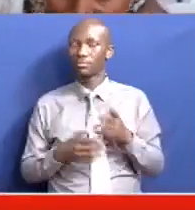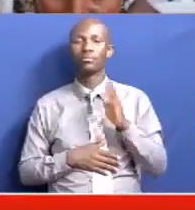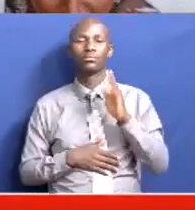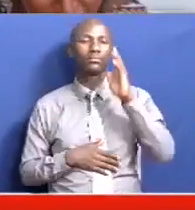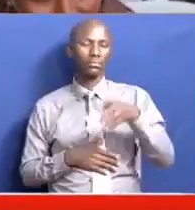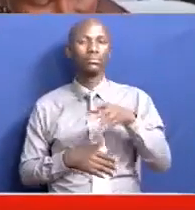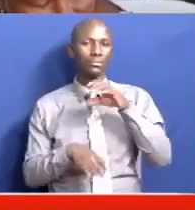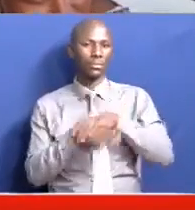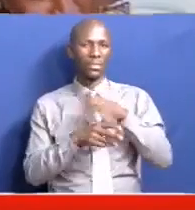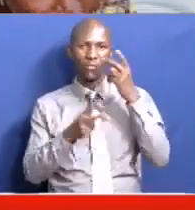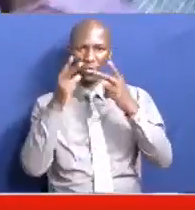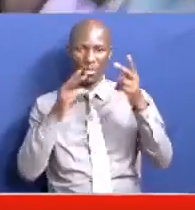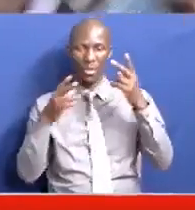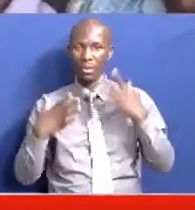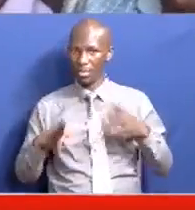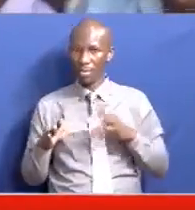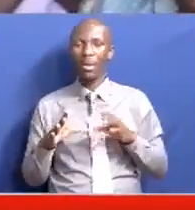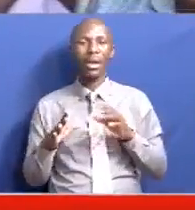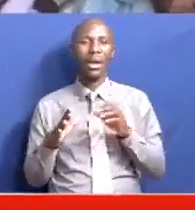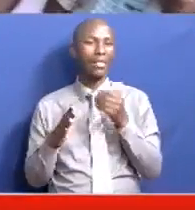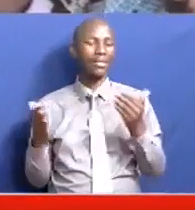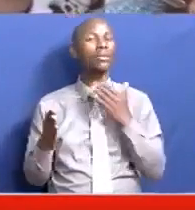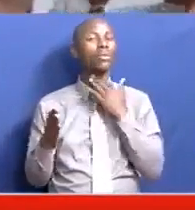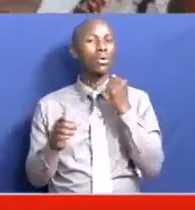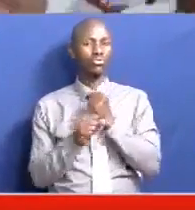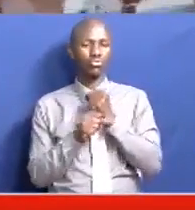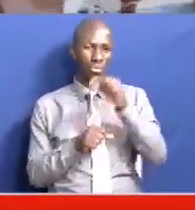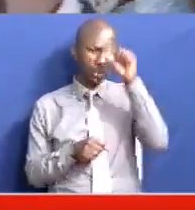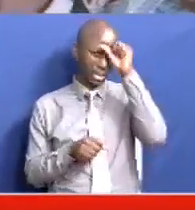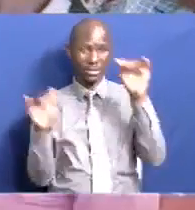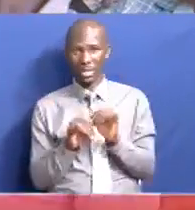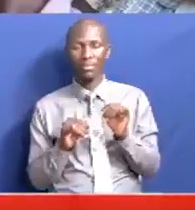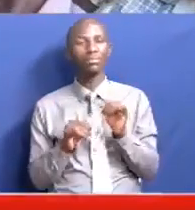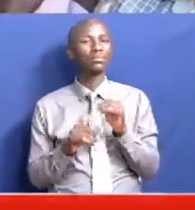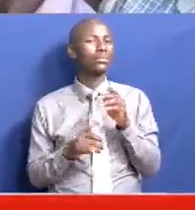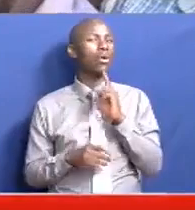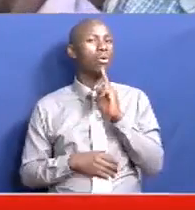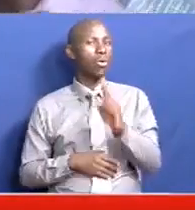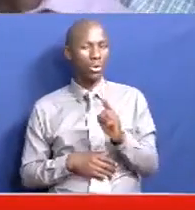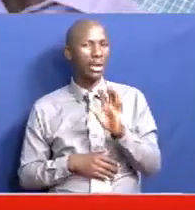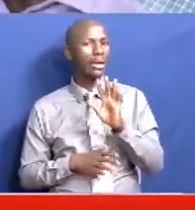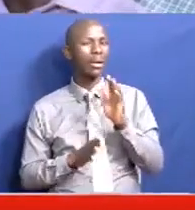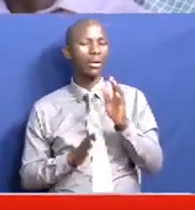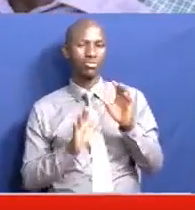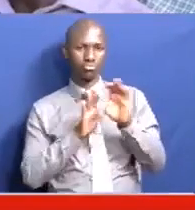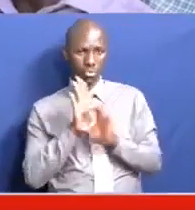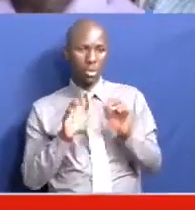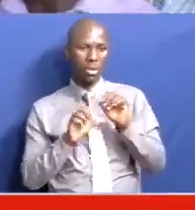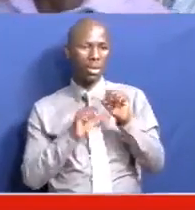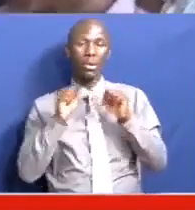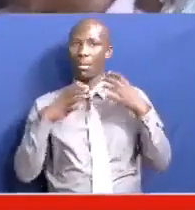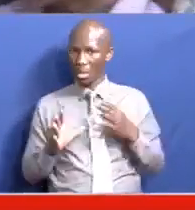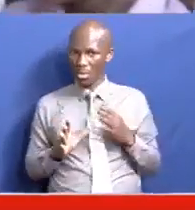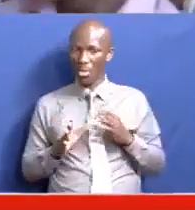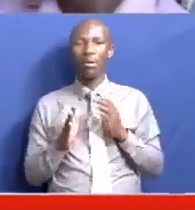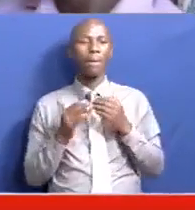na kosa Mawoni mamu Enenthi na maundu wala ukuenda kui kwa ni serikali na samuamulo wa katiba kosa Mawoni mamu Enenthi